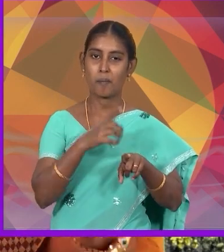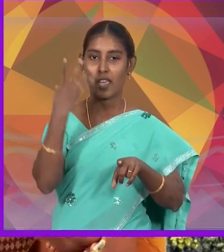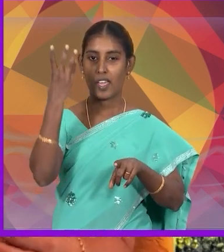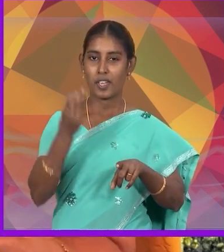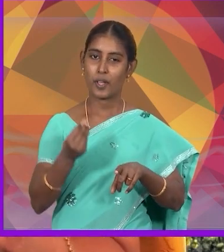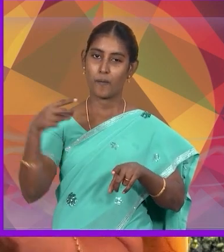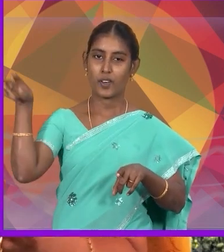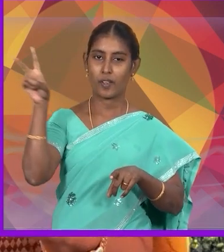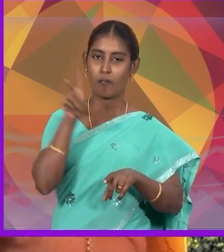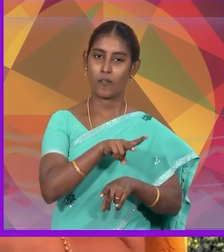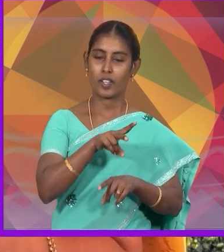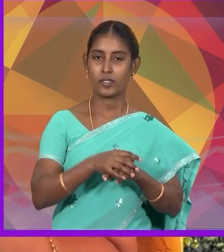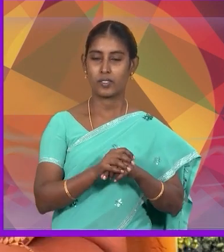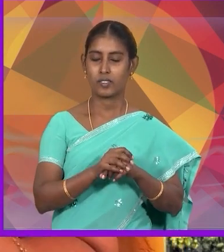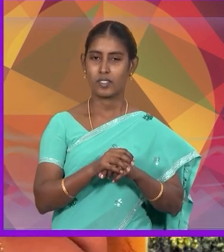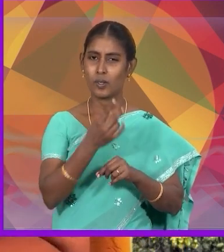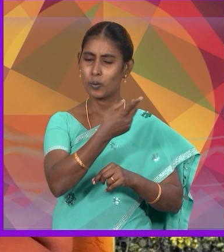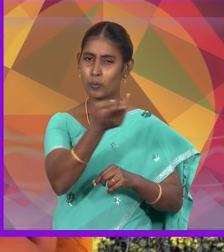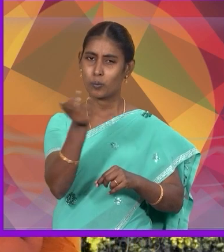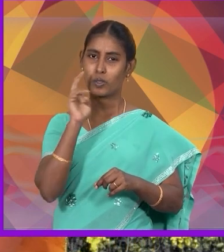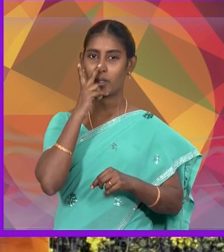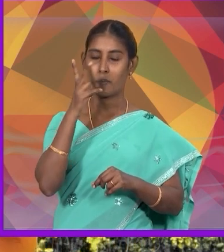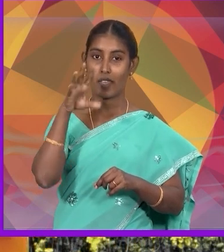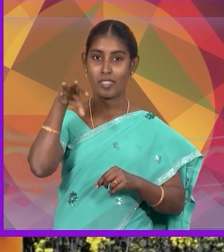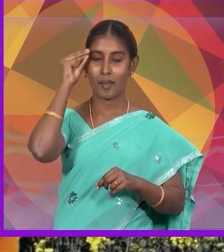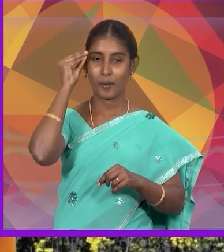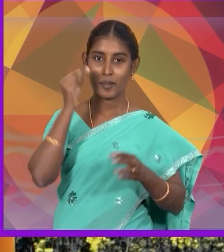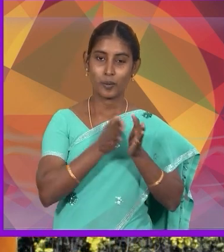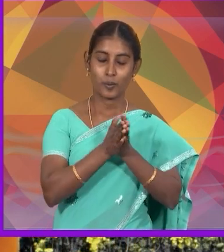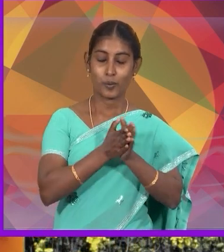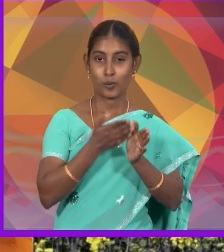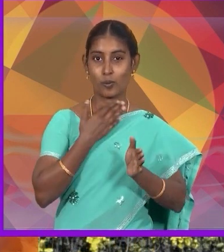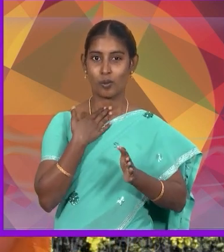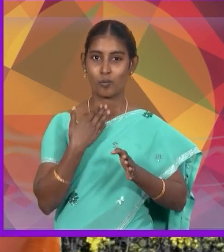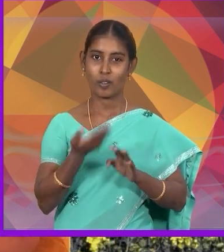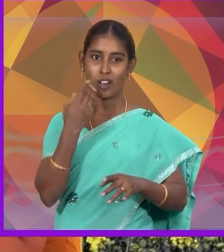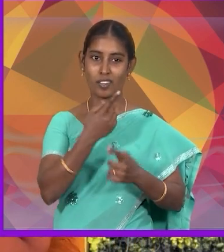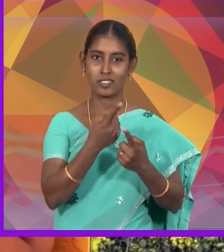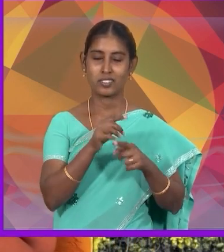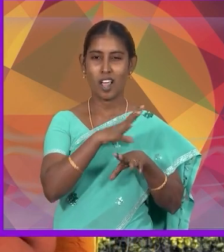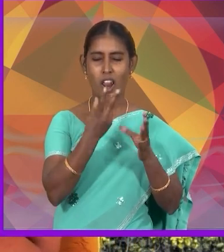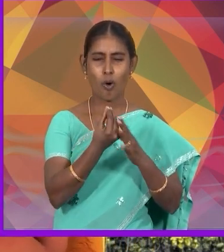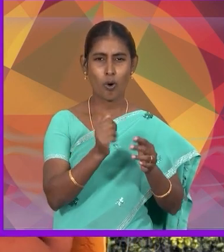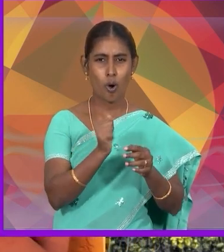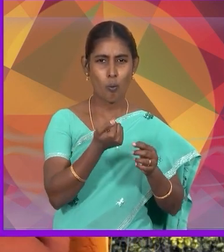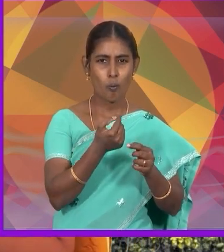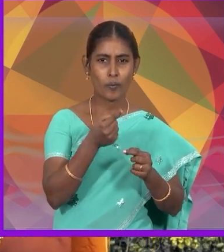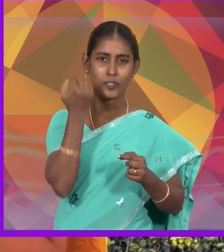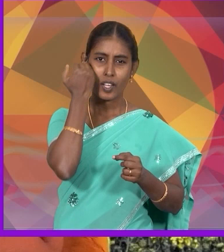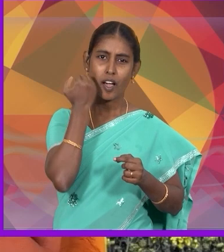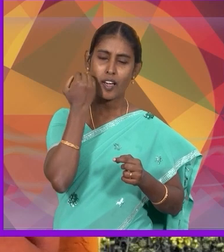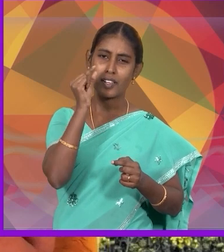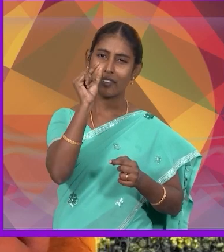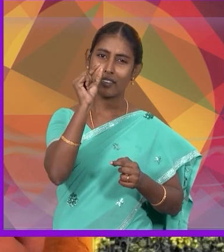அந்த விவசாயத்துல சிறு குழந்தைகளையே அந்த பையனுக்கு ஆர்வம் அதிகமாயிரும். அப்ப அவங்க வீட்டுல நெல் எப்படி நடுறாங்க அப்படிங்கறத